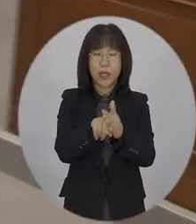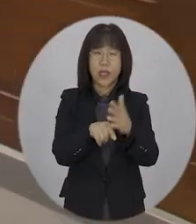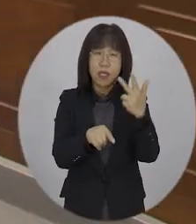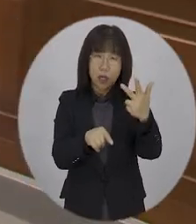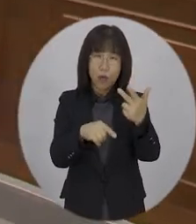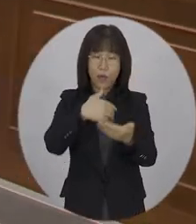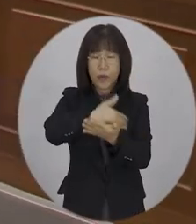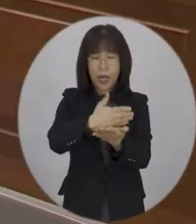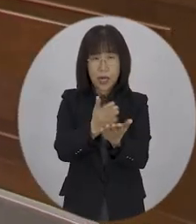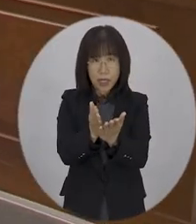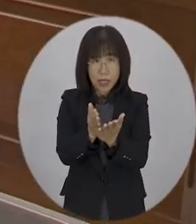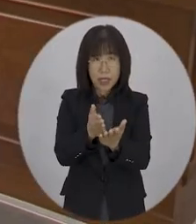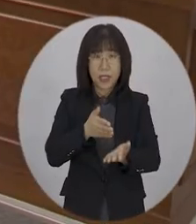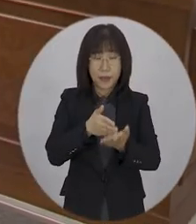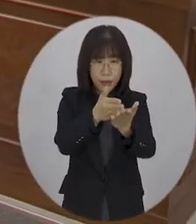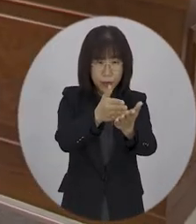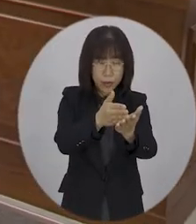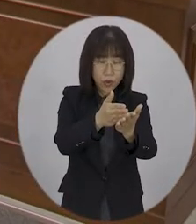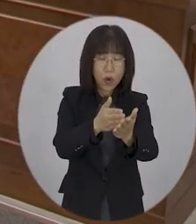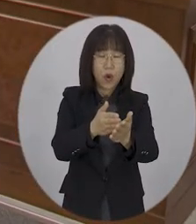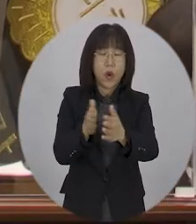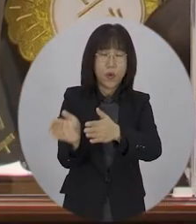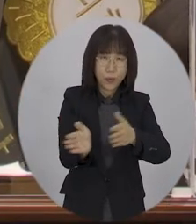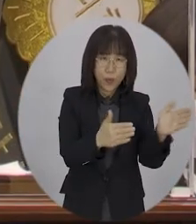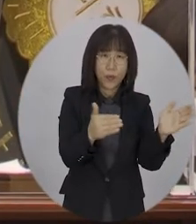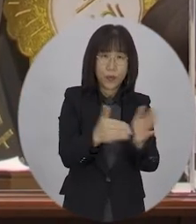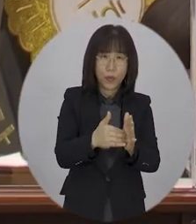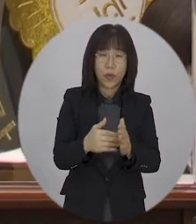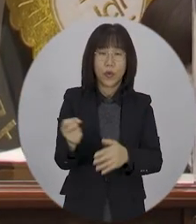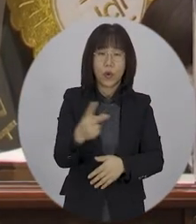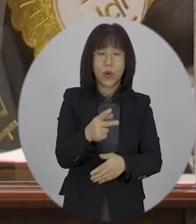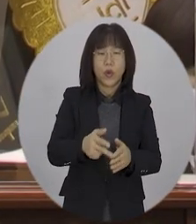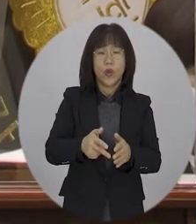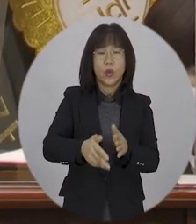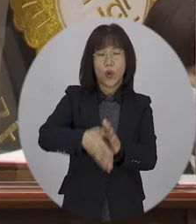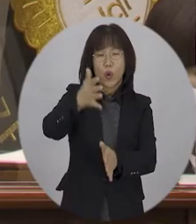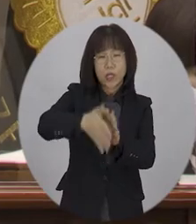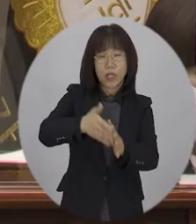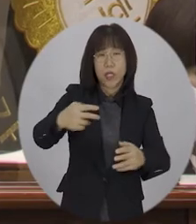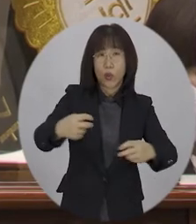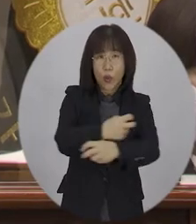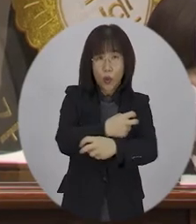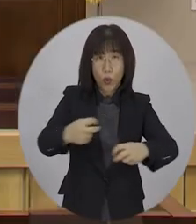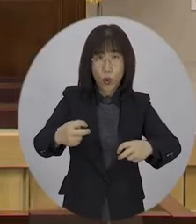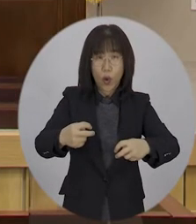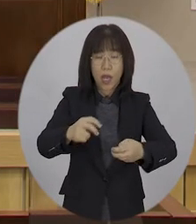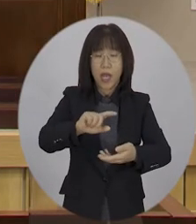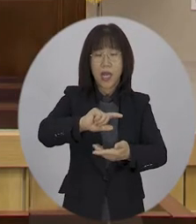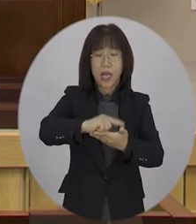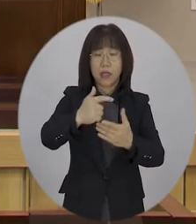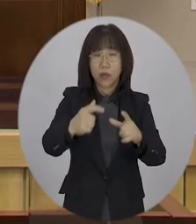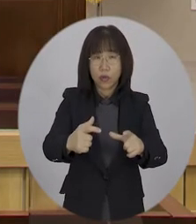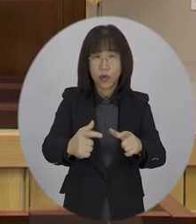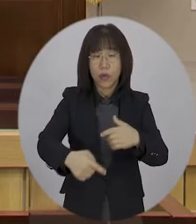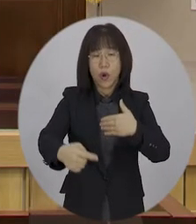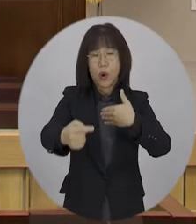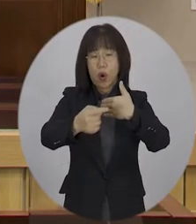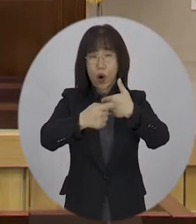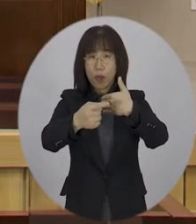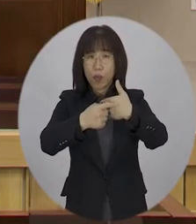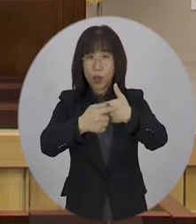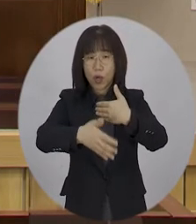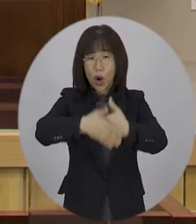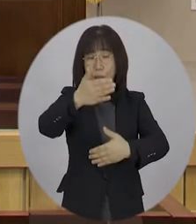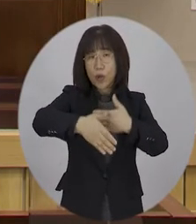일부개정조례안 등 7건의 안건이 상정돼 처리돼 쓰며 도시교통 위원회에서는 서울특별시 강서구 옥외광고물